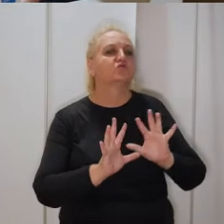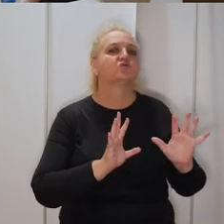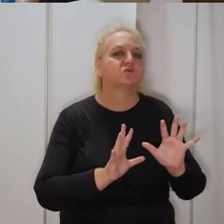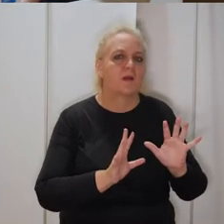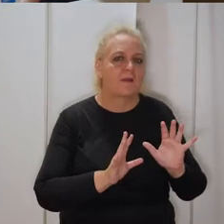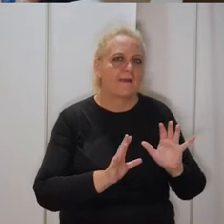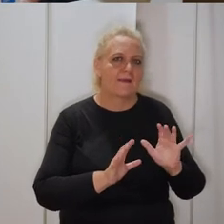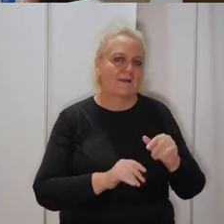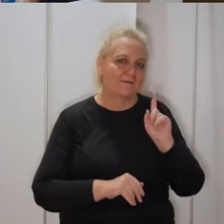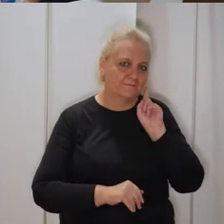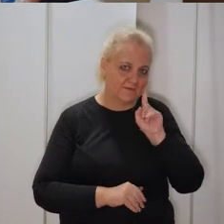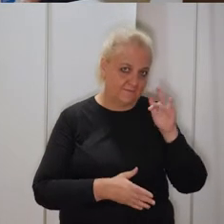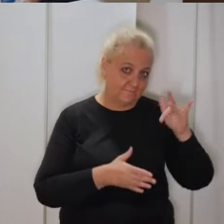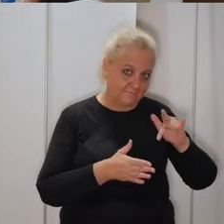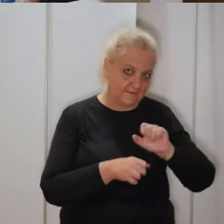Ale właśnie